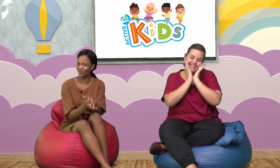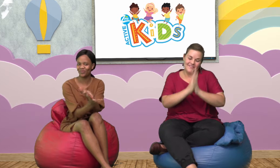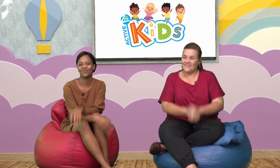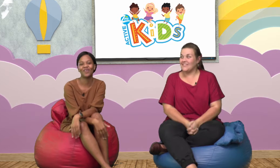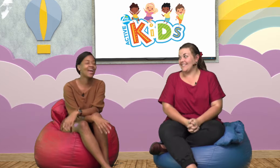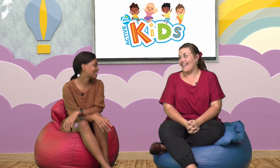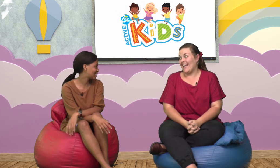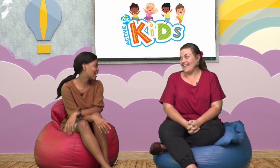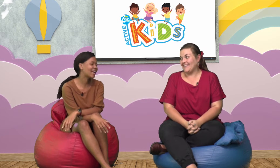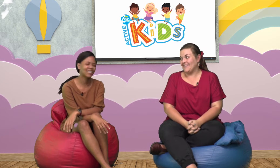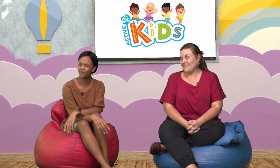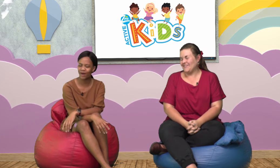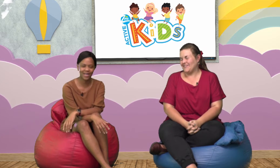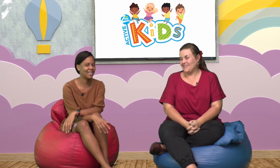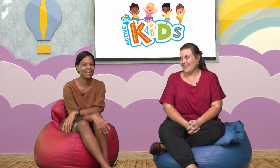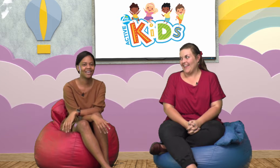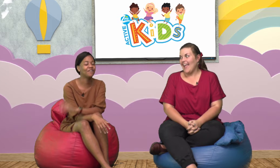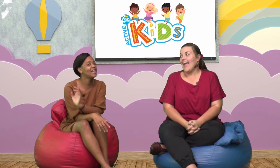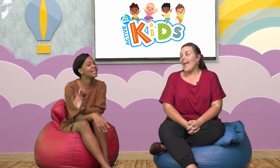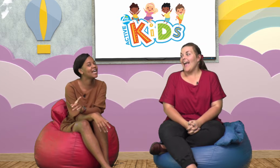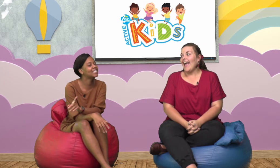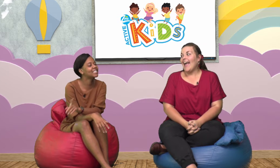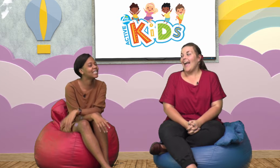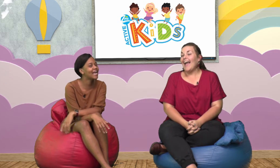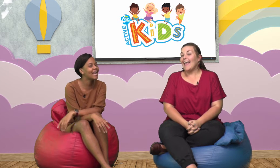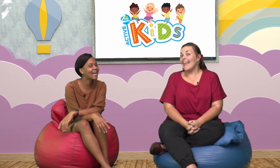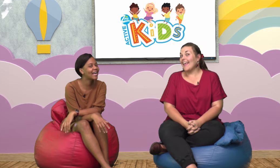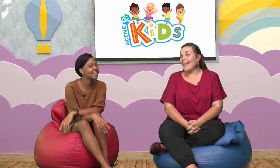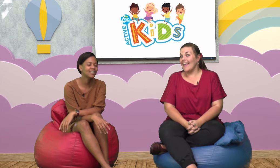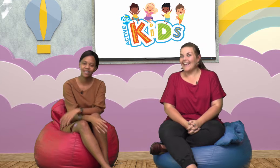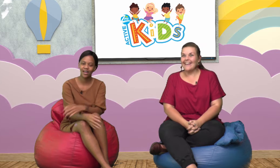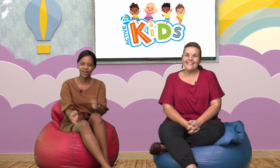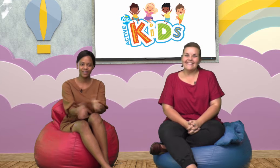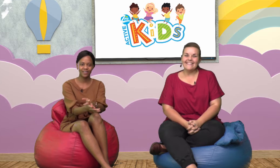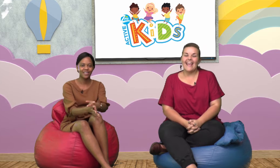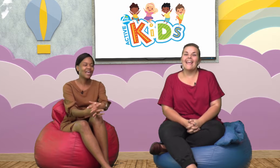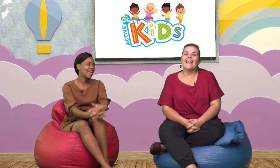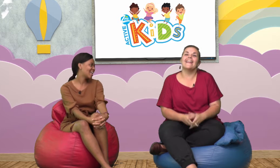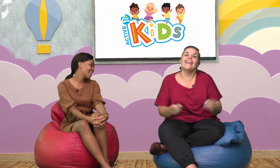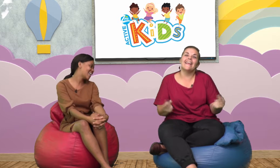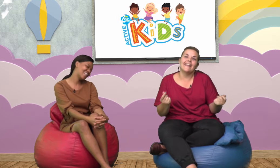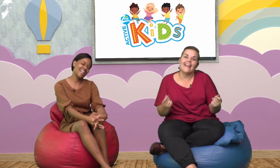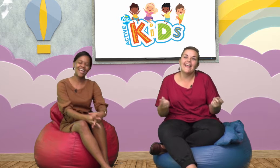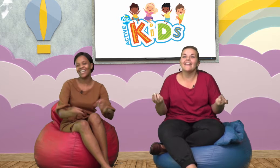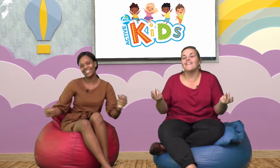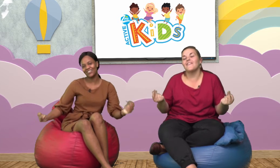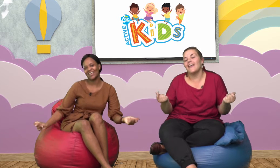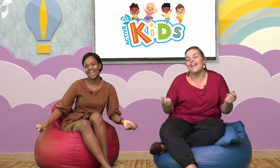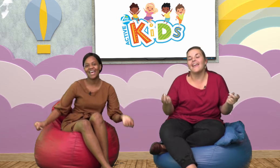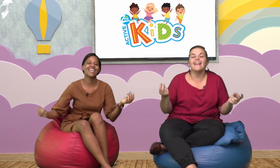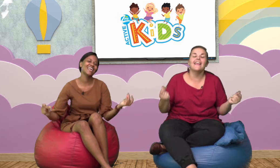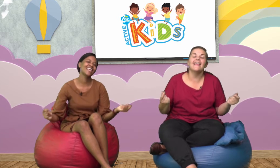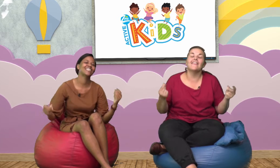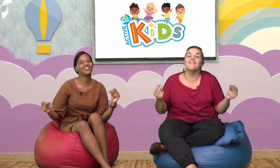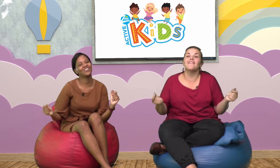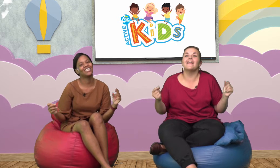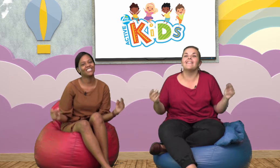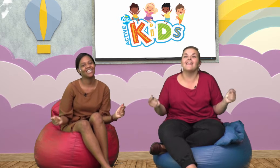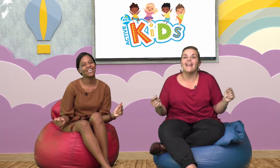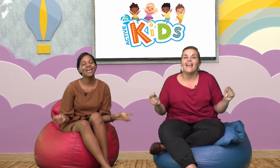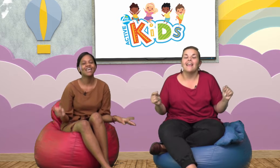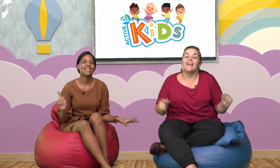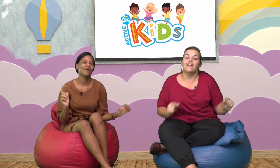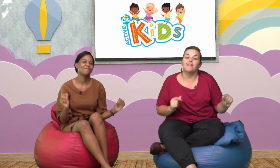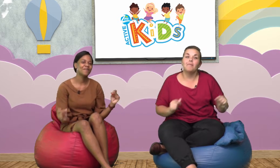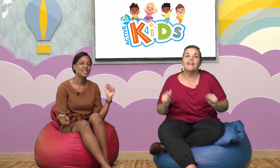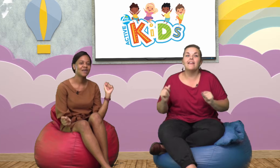Okay. Is jy reg? Ek is baie reg. Vriende, is julle reg? Okay. 1 1 2 1 2